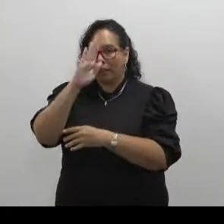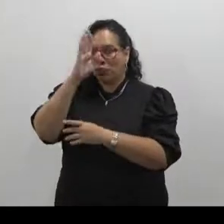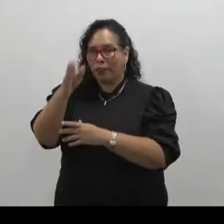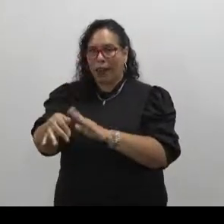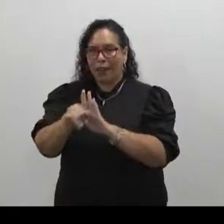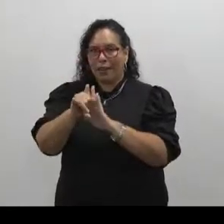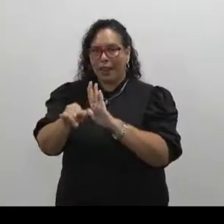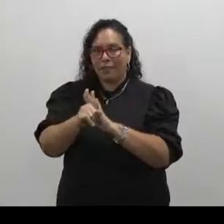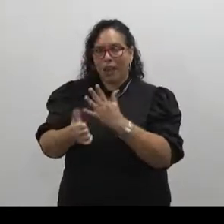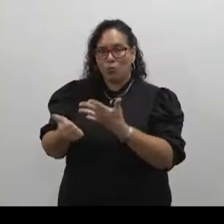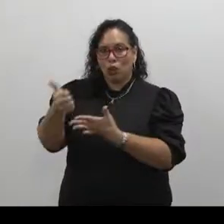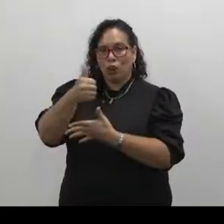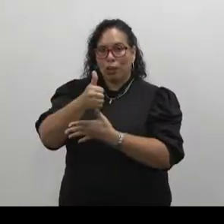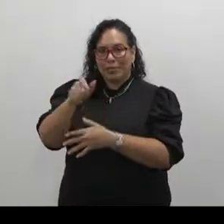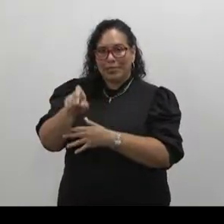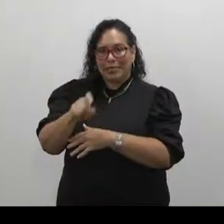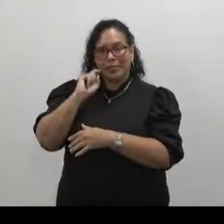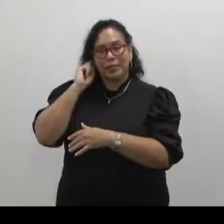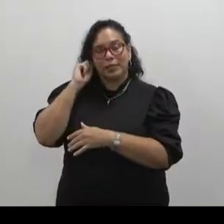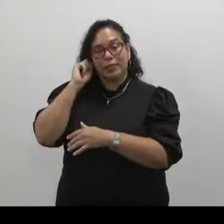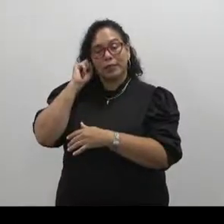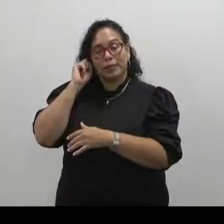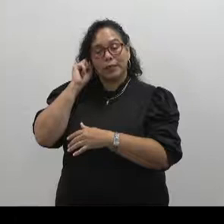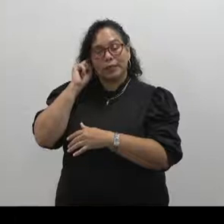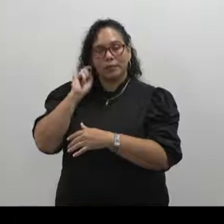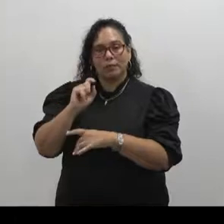ai đã cố đau sầm lập thay na côn